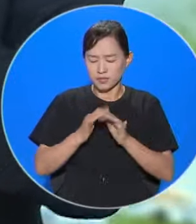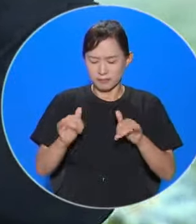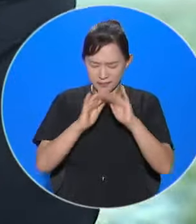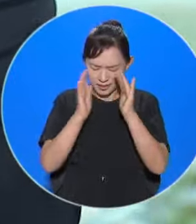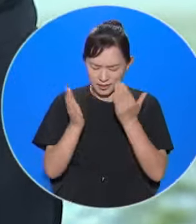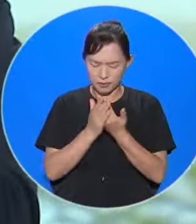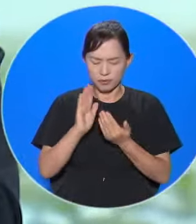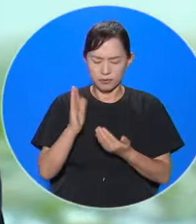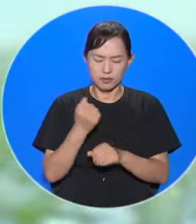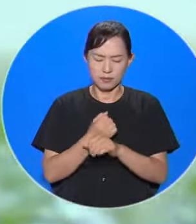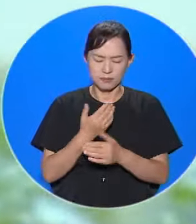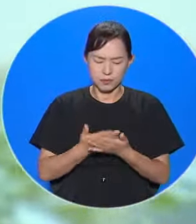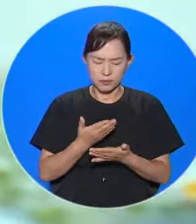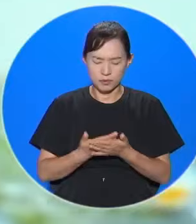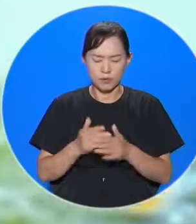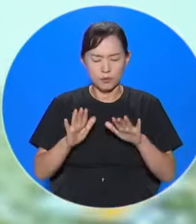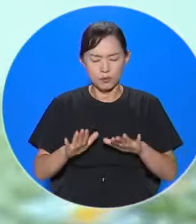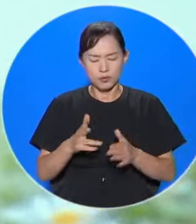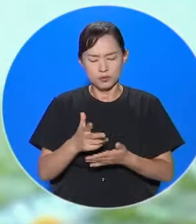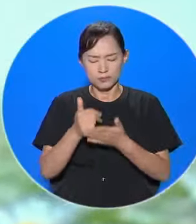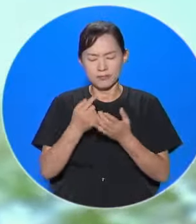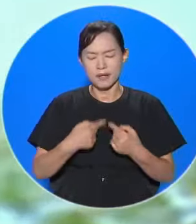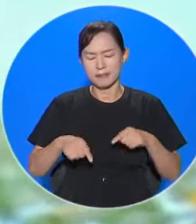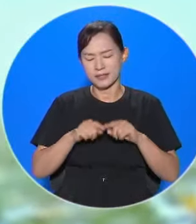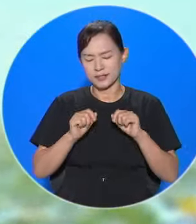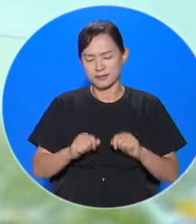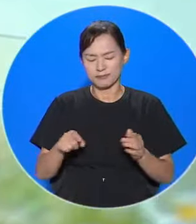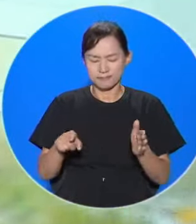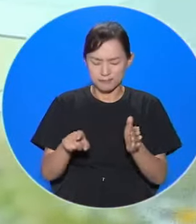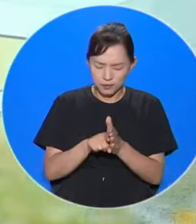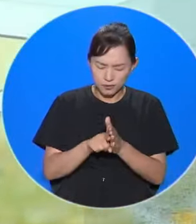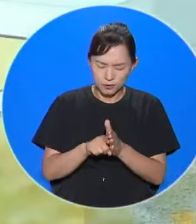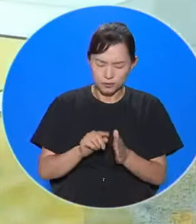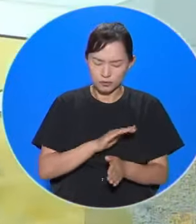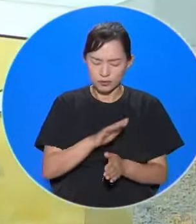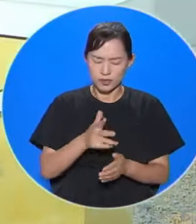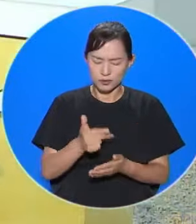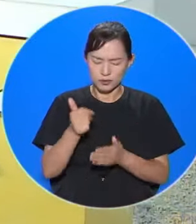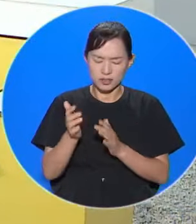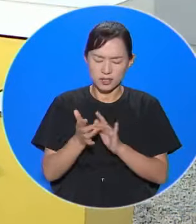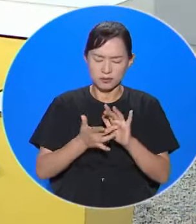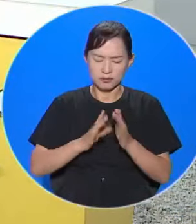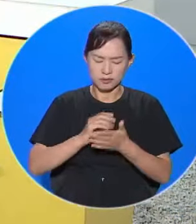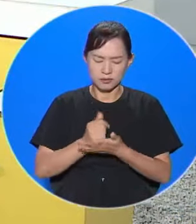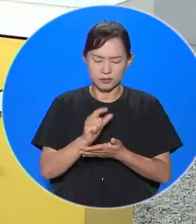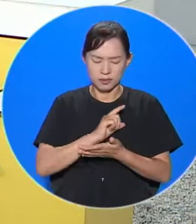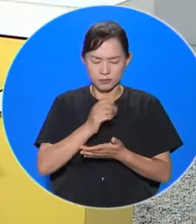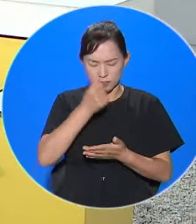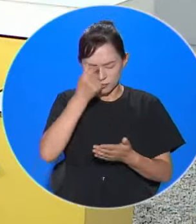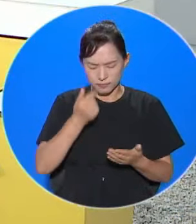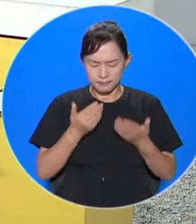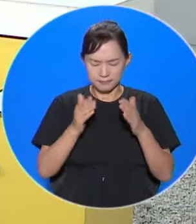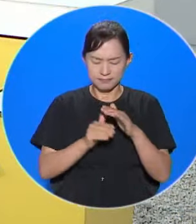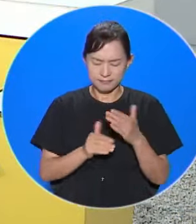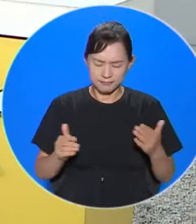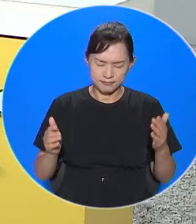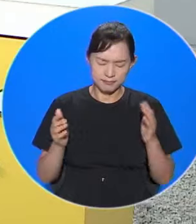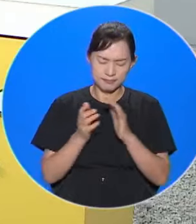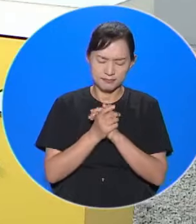하여 주시옵소서. 오늘도 주님 함께 하실 줄 믿사옵고 우리 주 예수 그리스도의 이름으로 기도